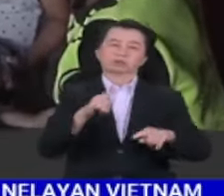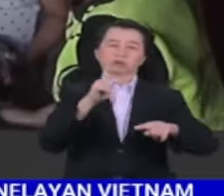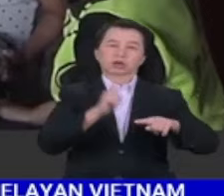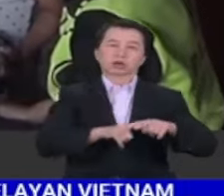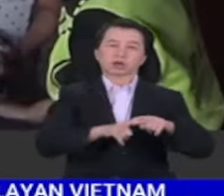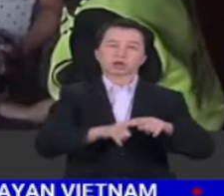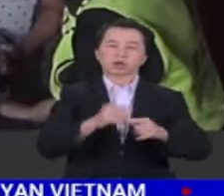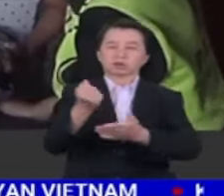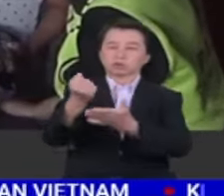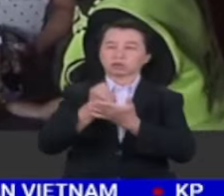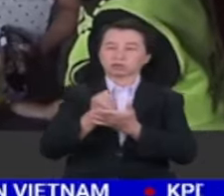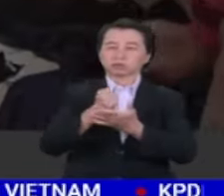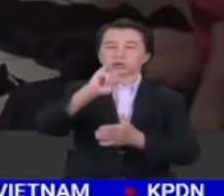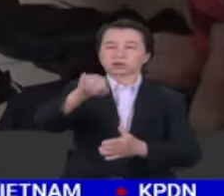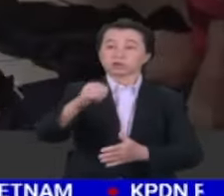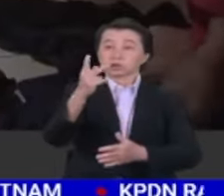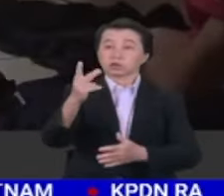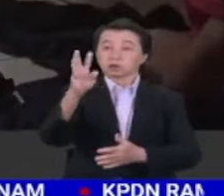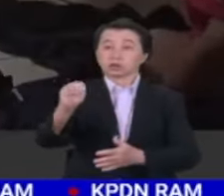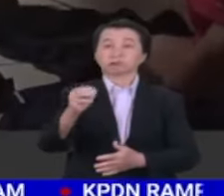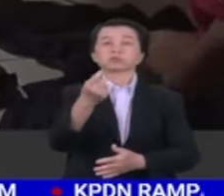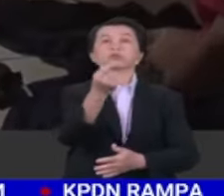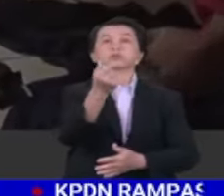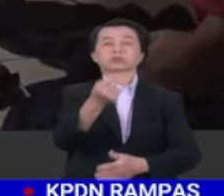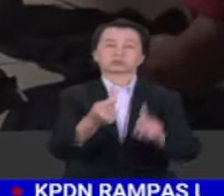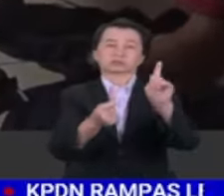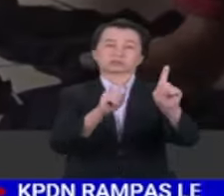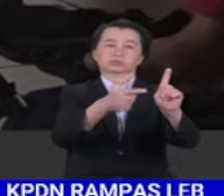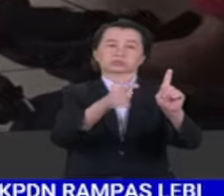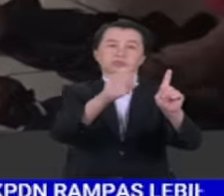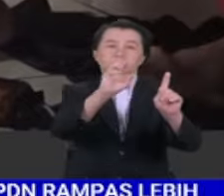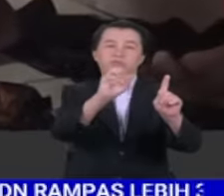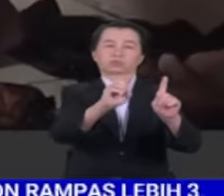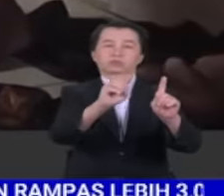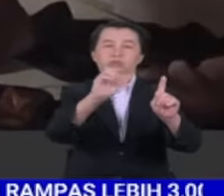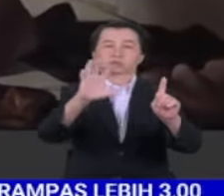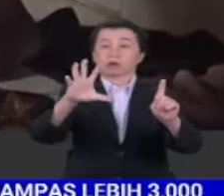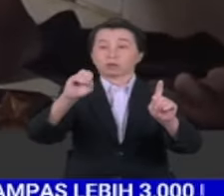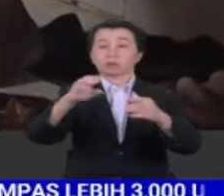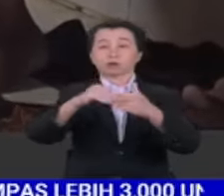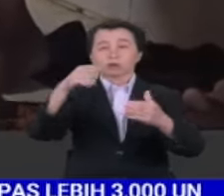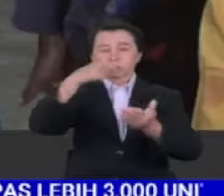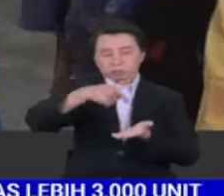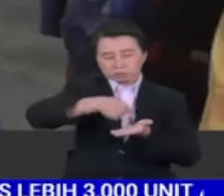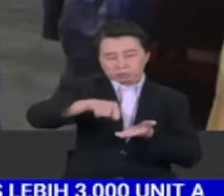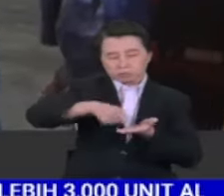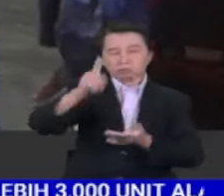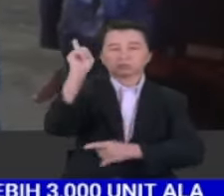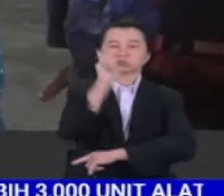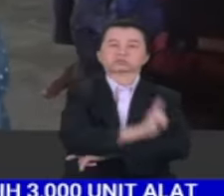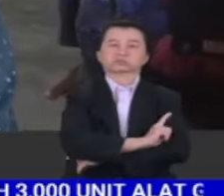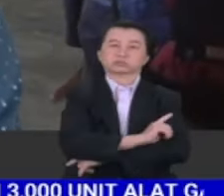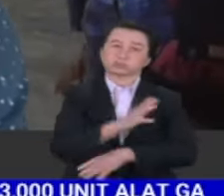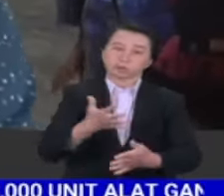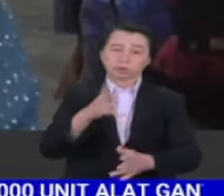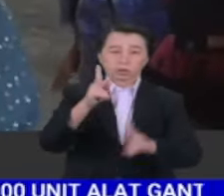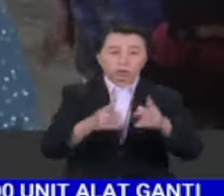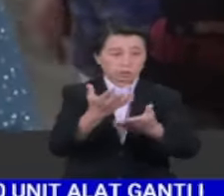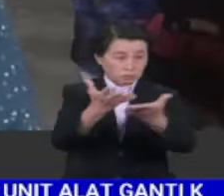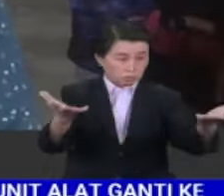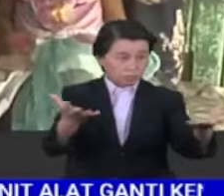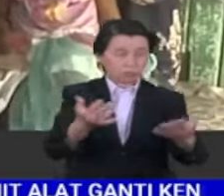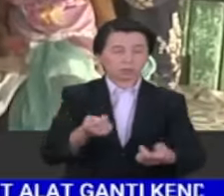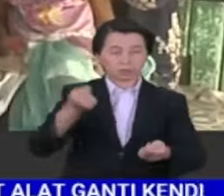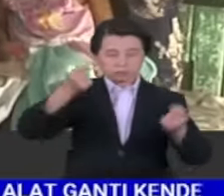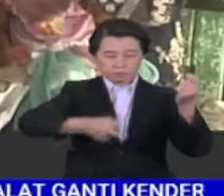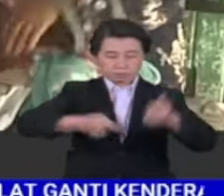kepada bantuan jgm sebanyak 1050 Ringgit yang digunakan untuk belanja harian orang ramai yang